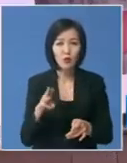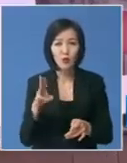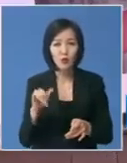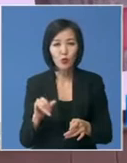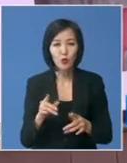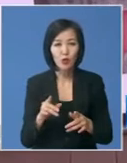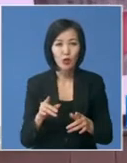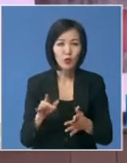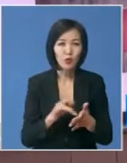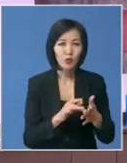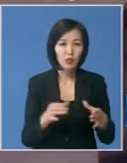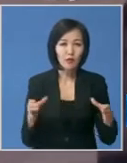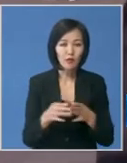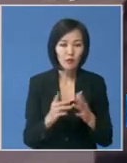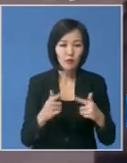болған.